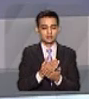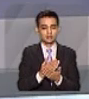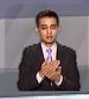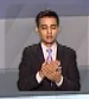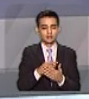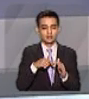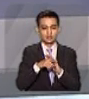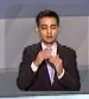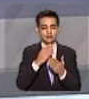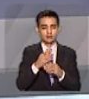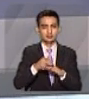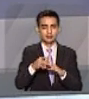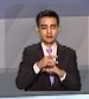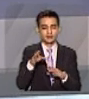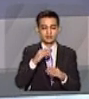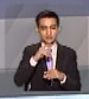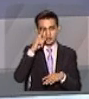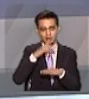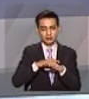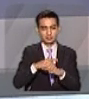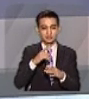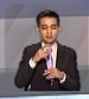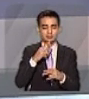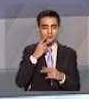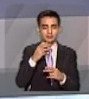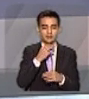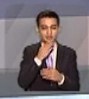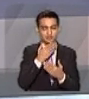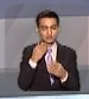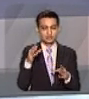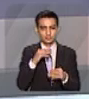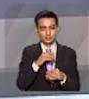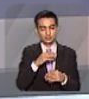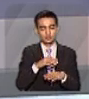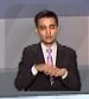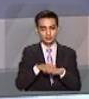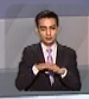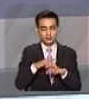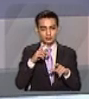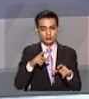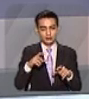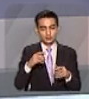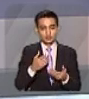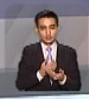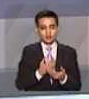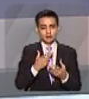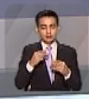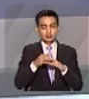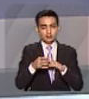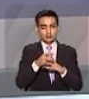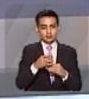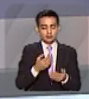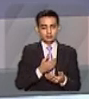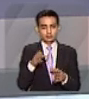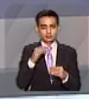Шынменде кейумерлерді халықтың әкімдерге көңілі мүлдем толмайды. Түркістан облысының әкімі Жансейіт Түймебаев көзбояушылықпен айналысса